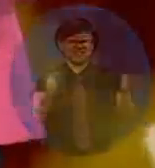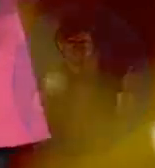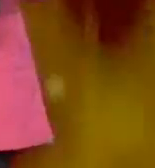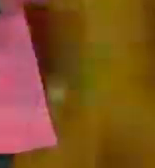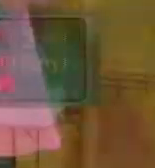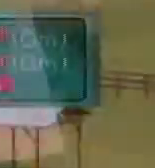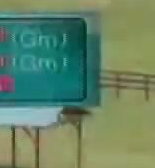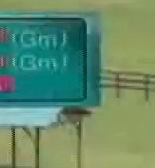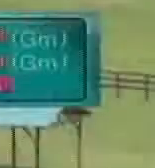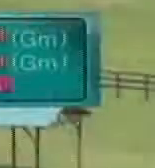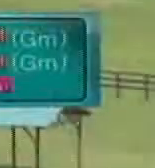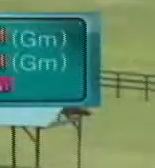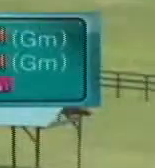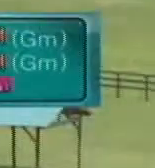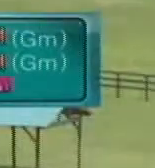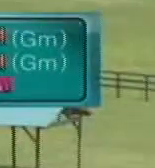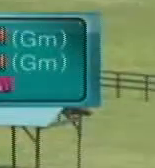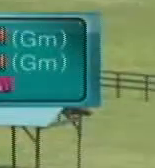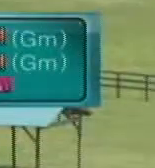네.